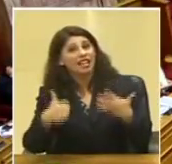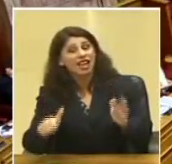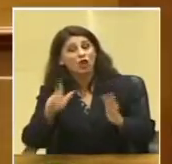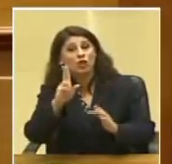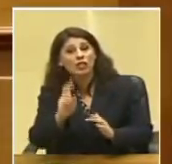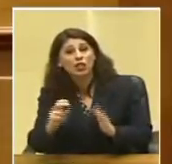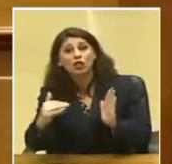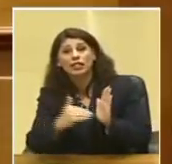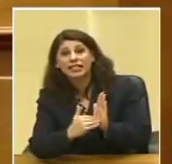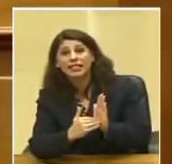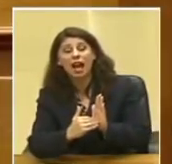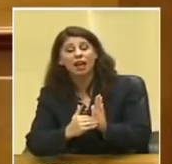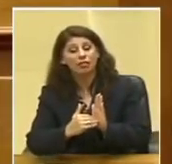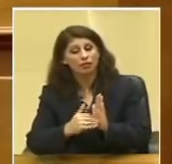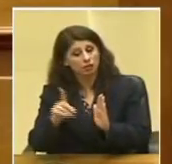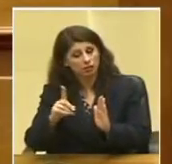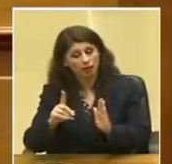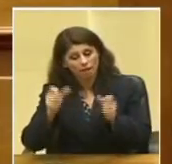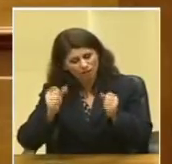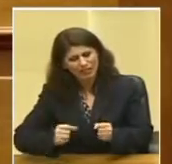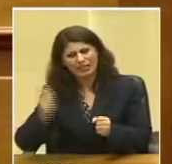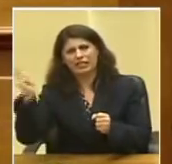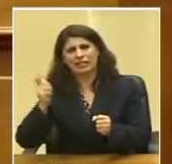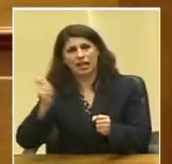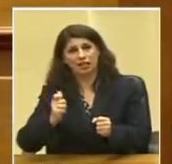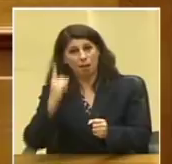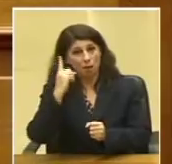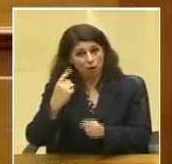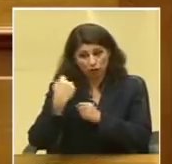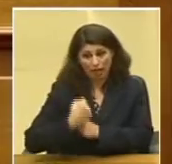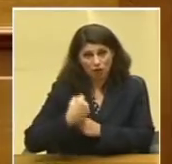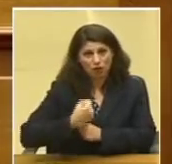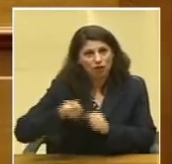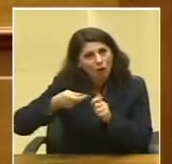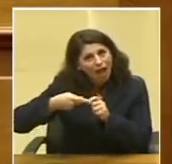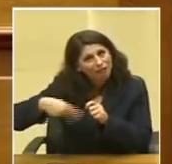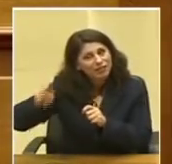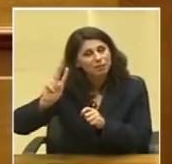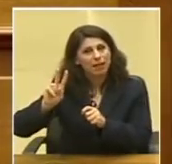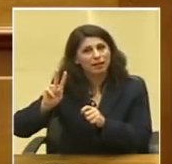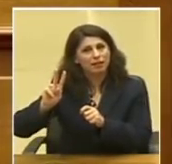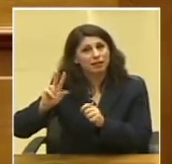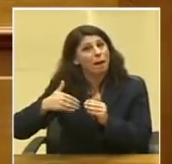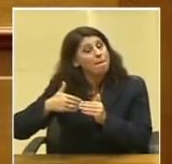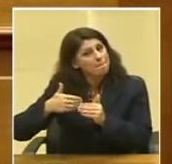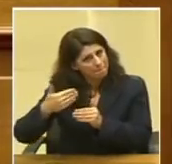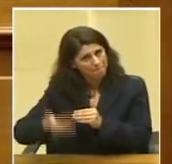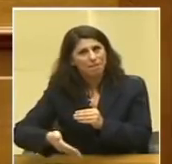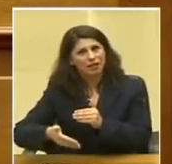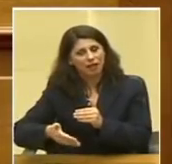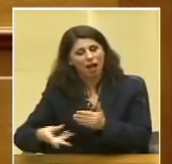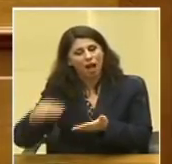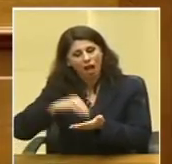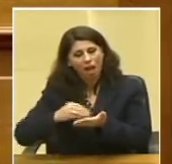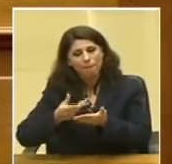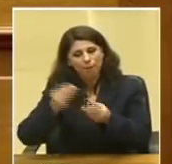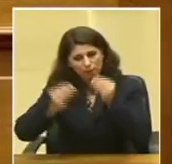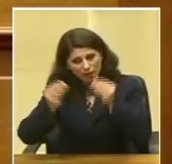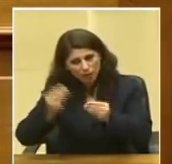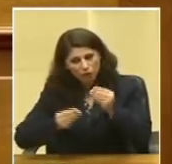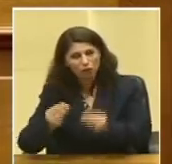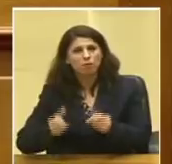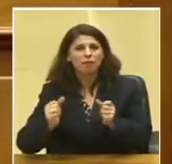620.000 κύριες συντάξεις θα είναι από την 1η του Γενάρη αυξημένες μετά τον επανυπολογισμό με βάση